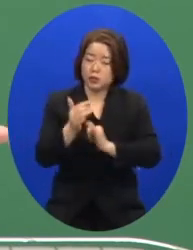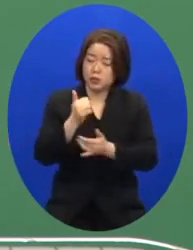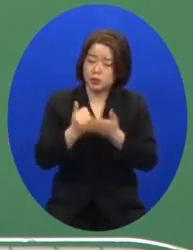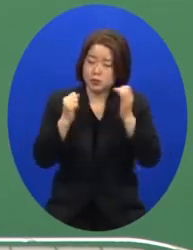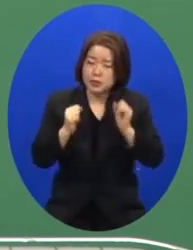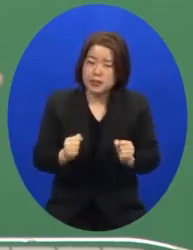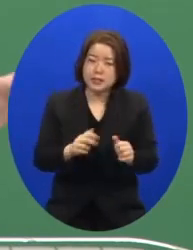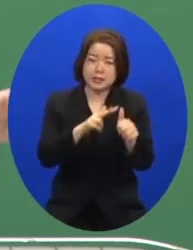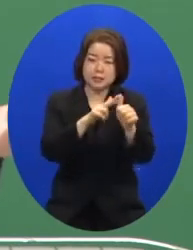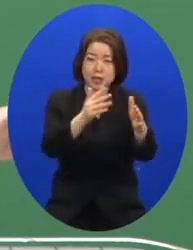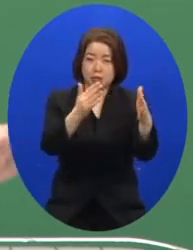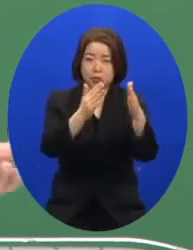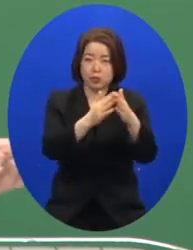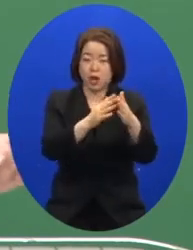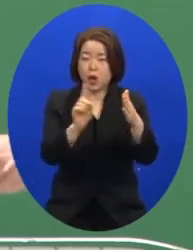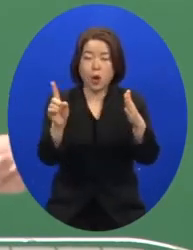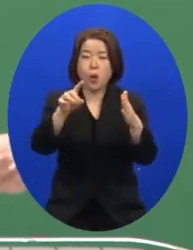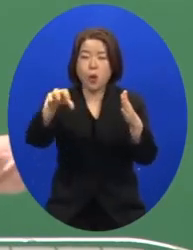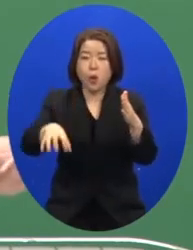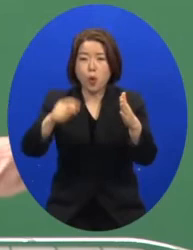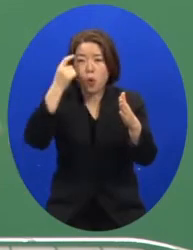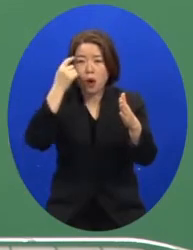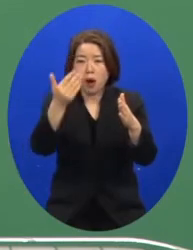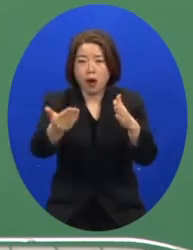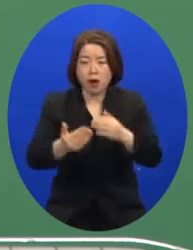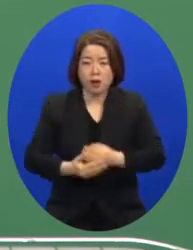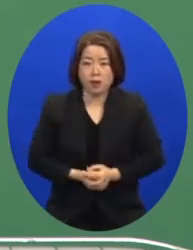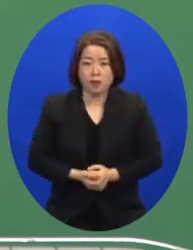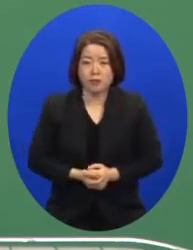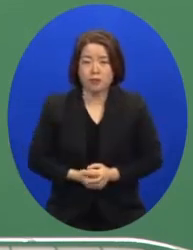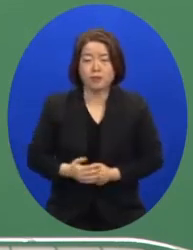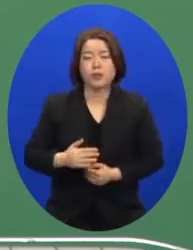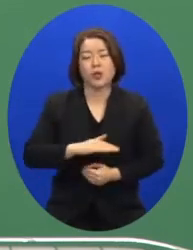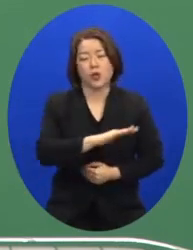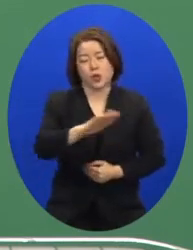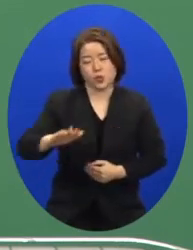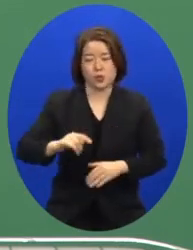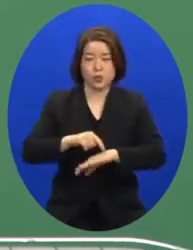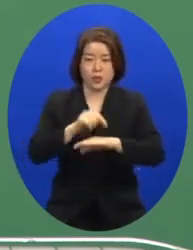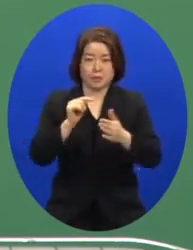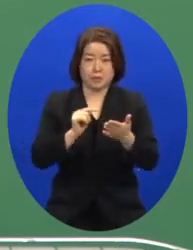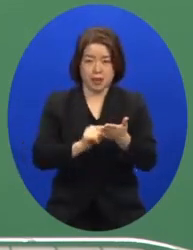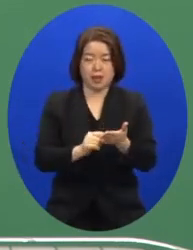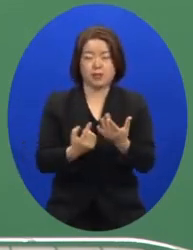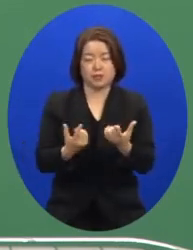계신 마구간 2 도대체 어디로 말입니까 우리의 마음입니다